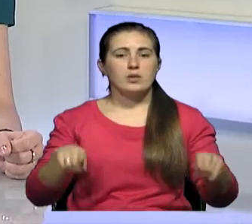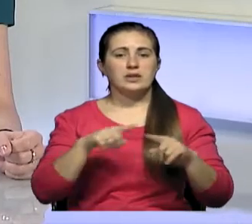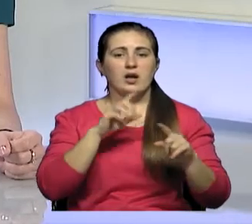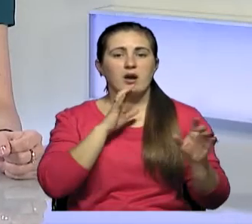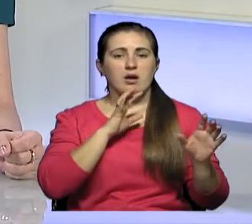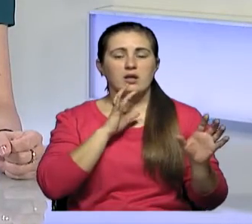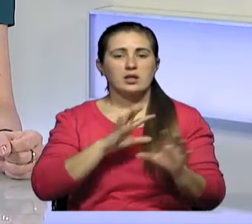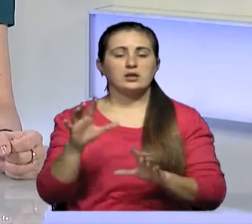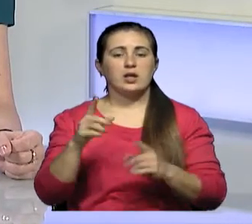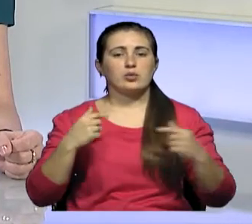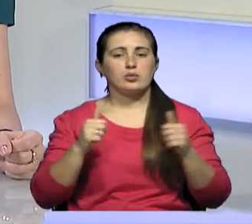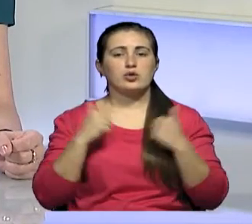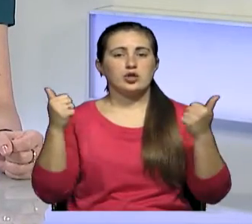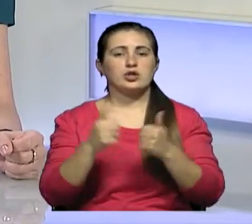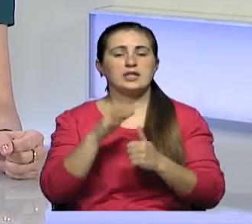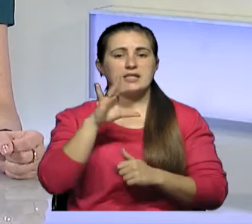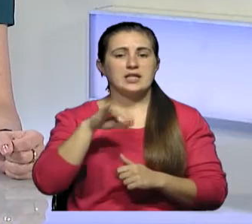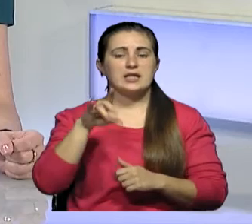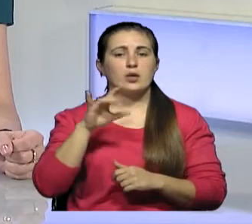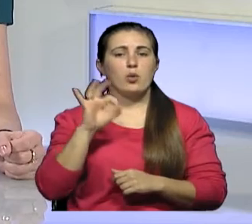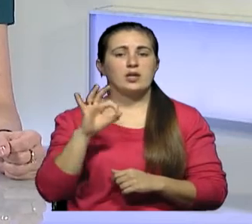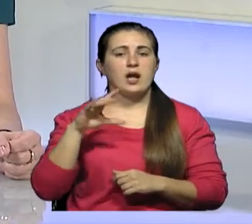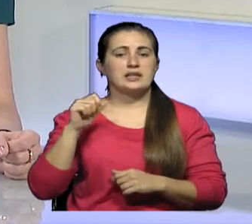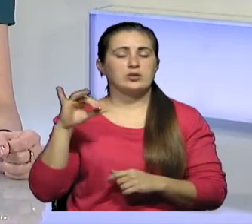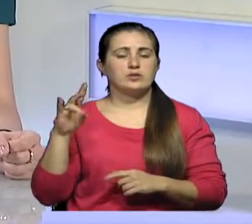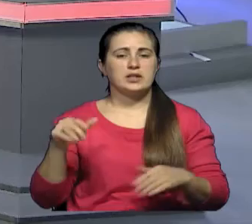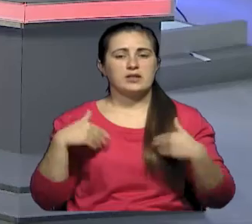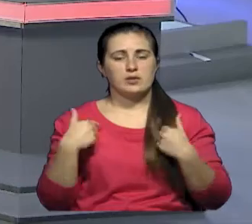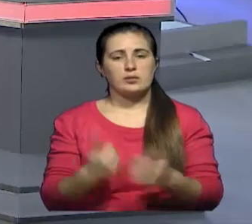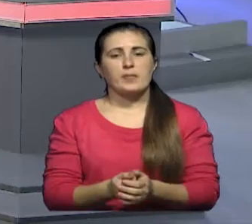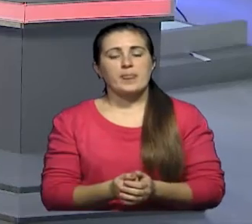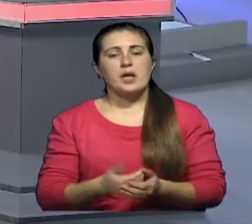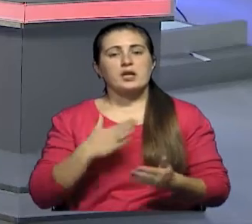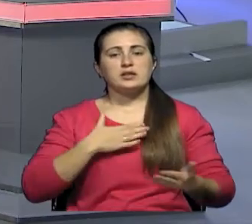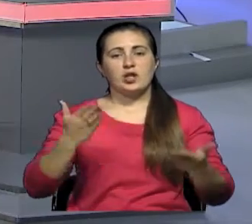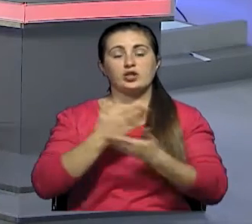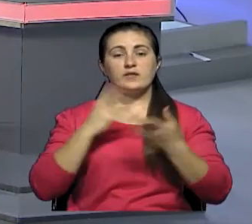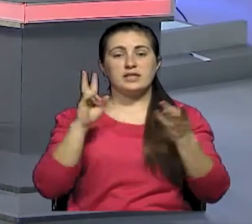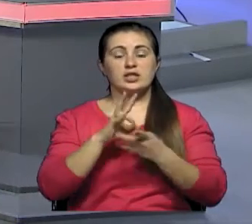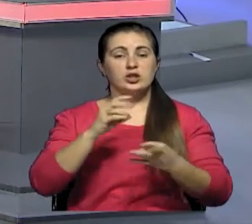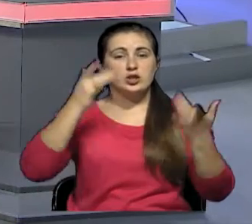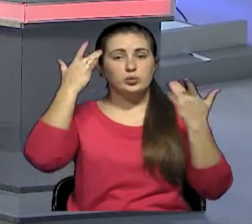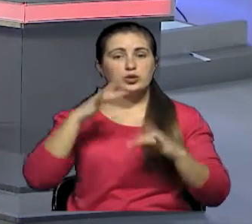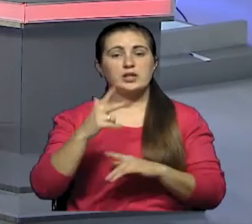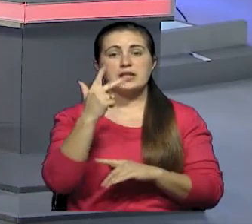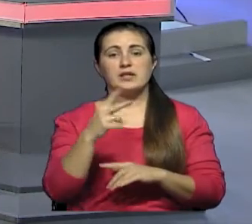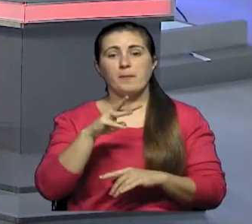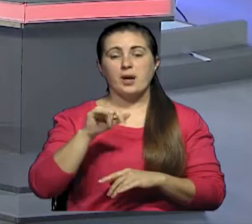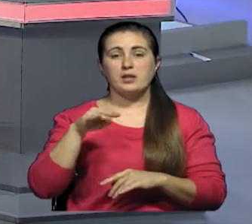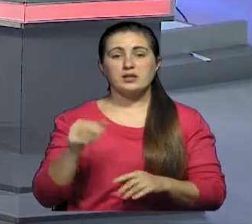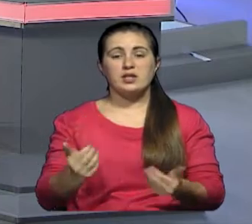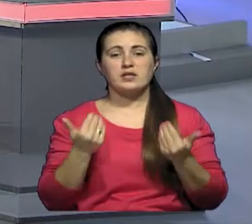окружающей среды республики крым ольга александровна здравствуйте ольга александровна наша встреча не случайна 3 марта сегодня